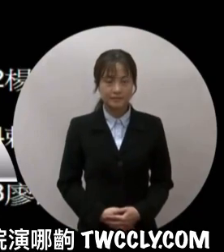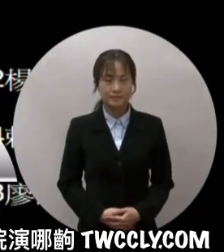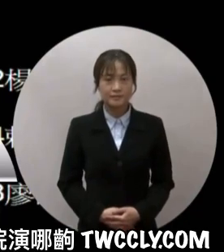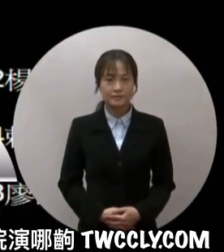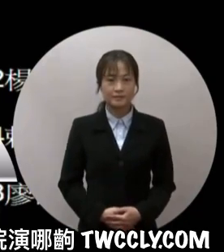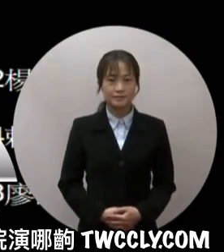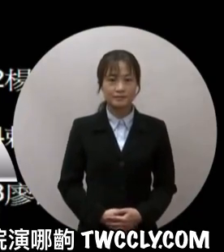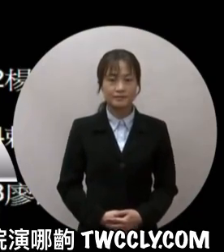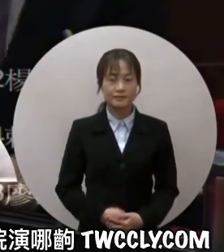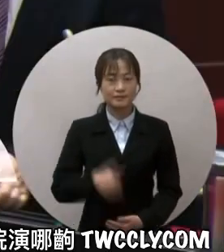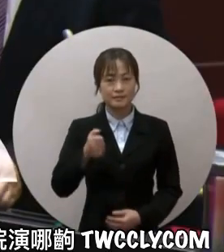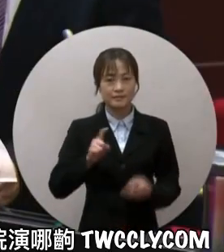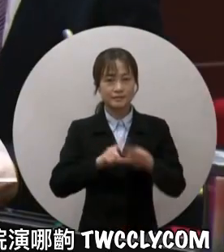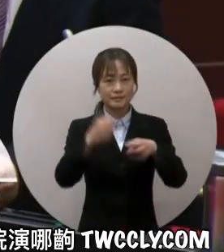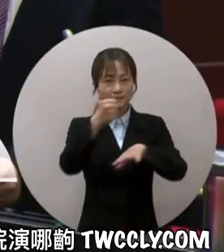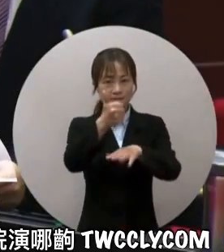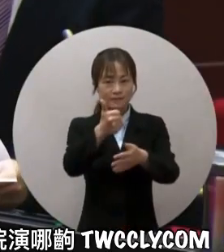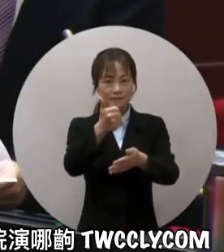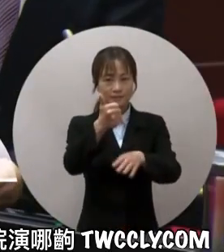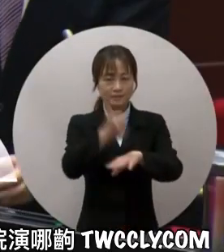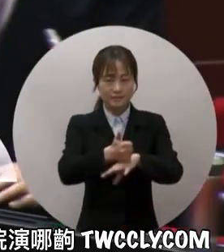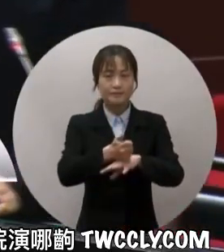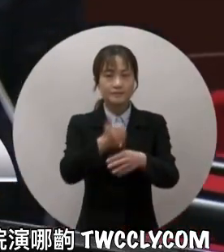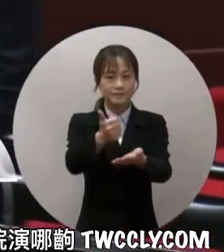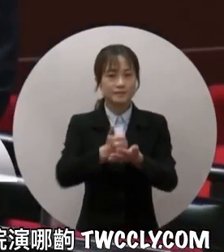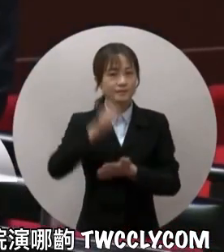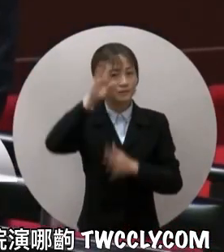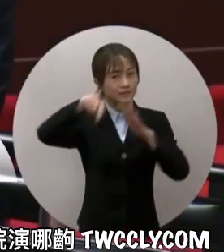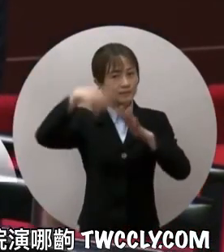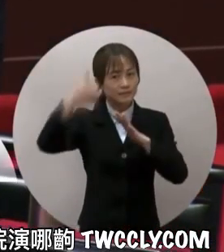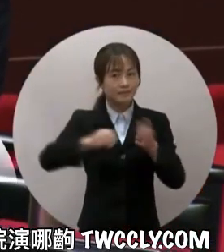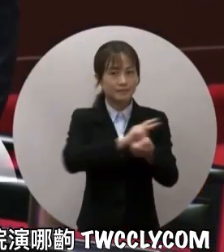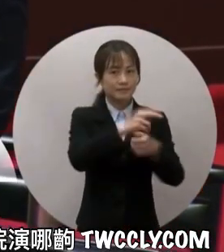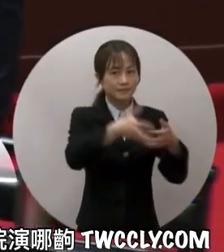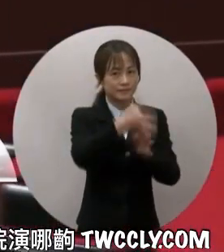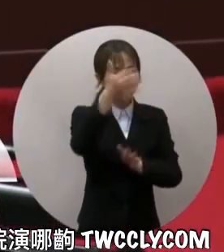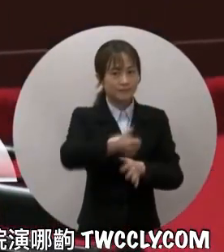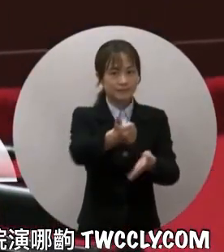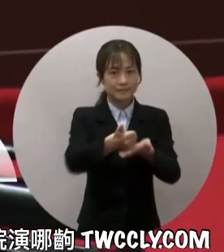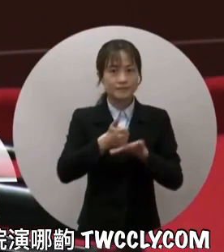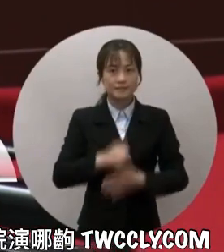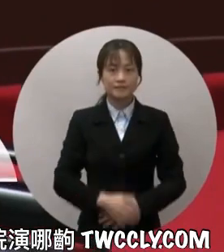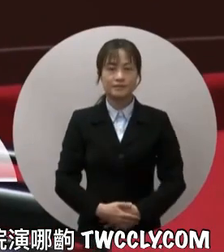好 謝謝主席請蘇院長跟林部長請蘇院長交通部林部長